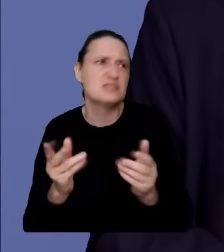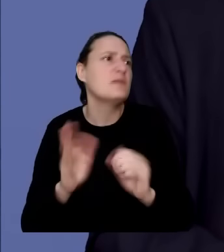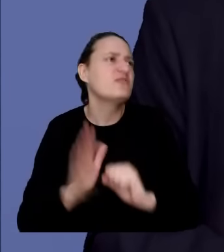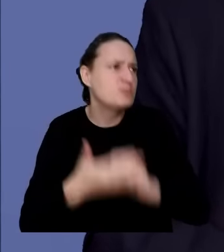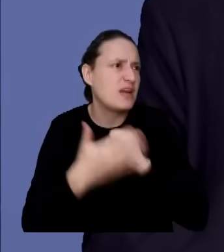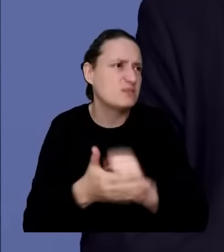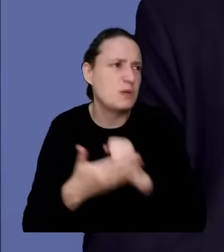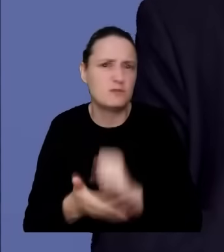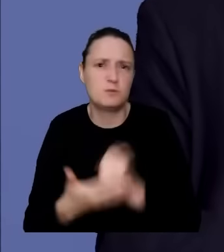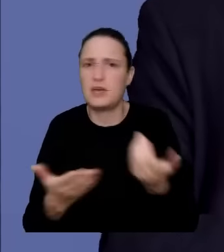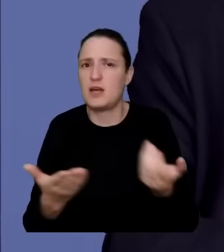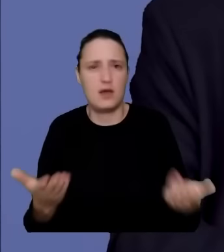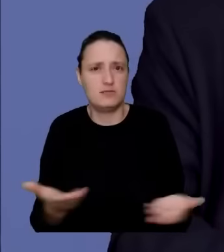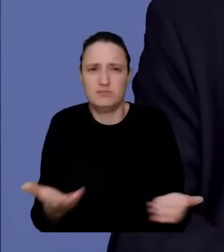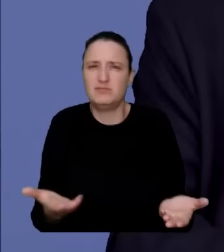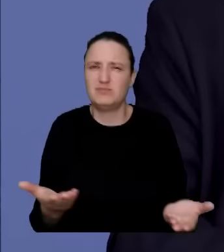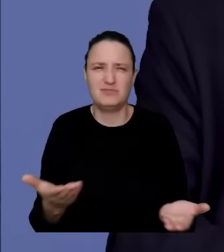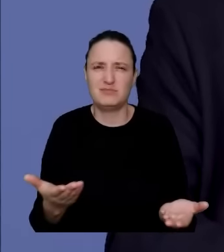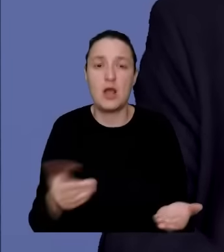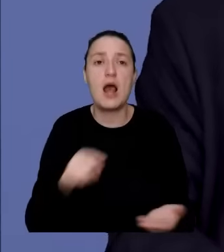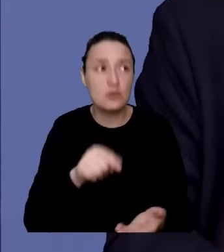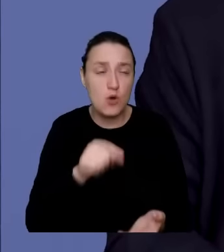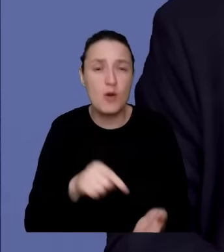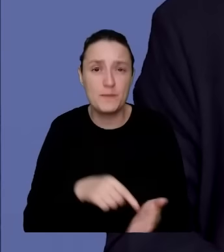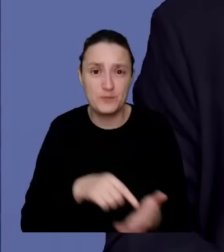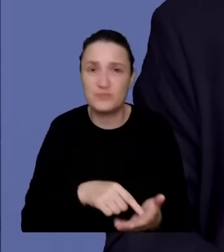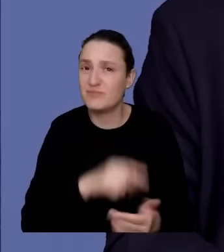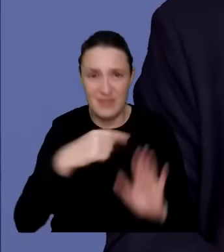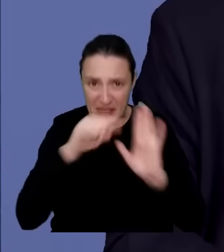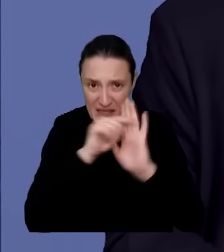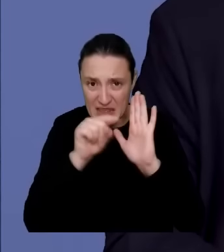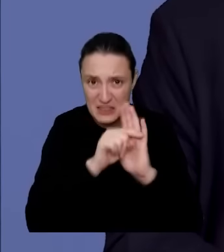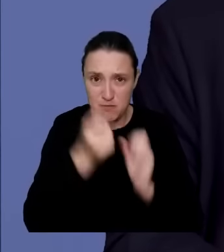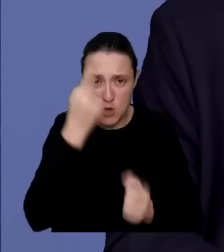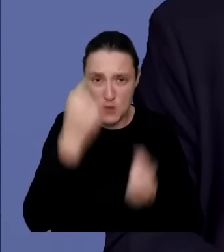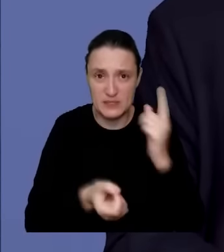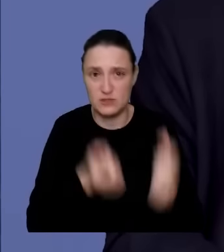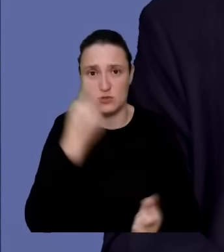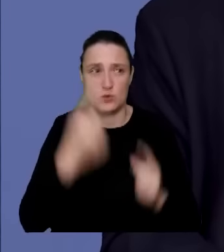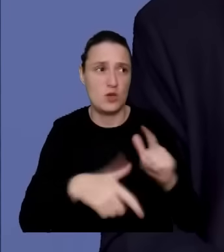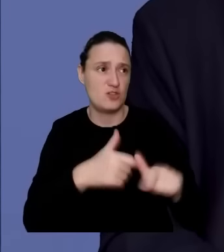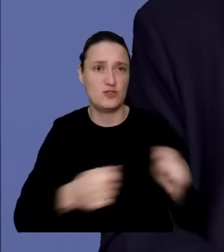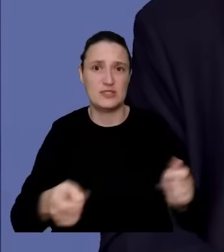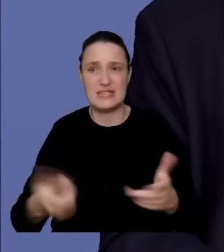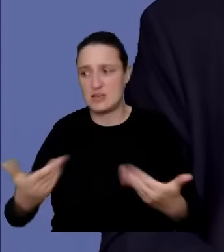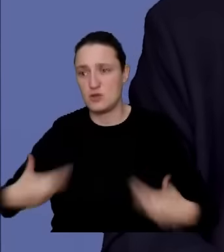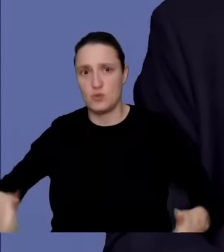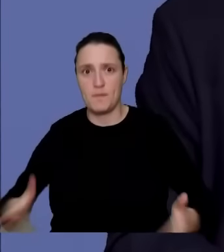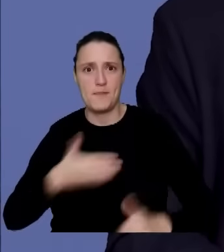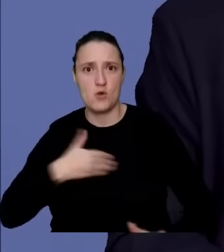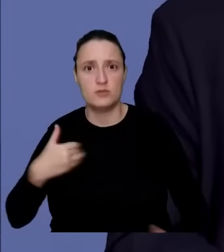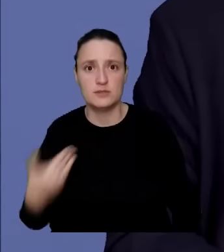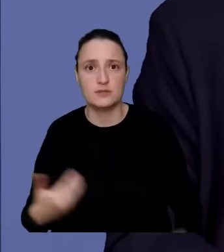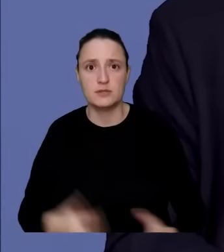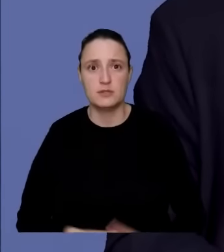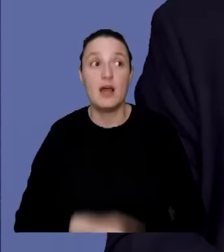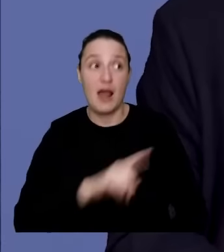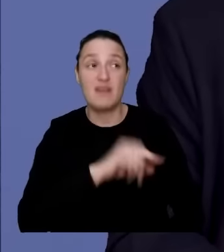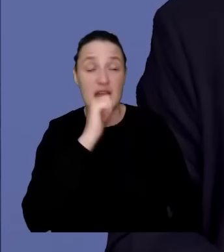wszystkie No bardzo negatywne rozstrzygnięcia dla Polski które tam w Parlamencie